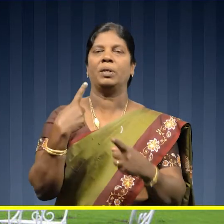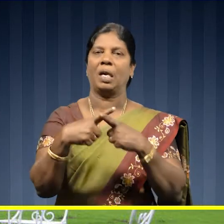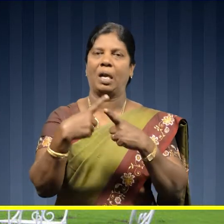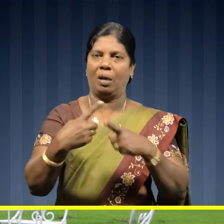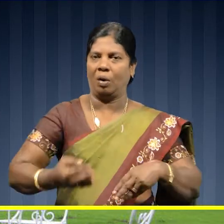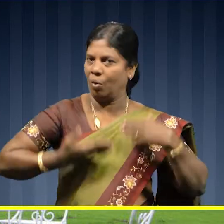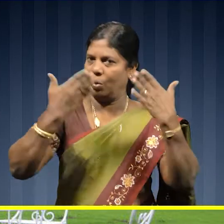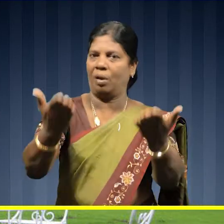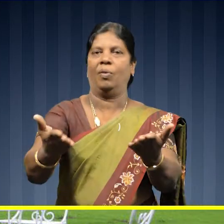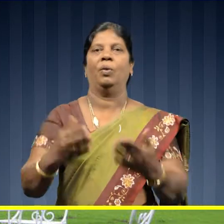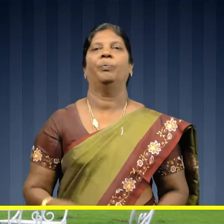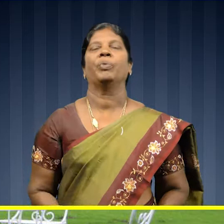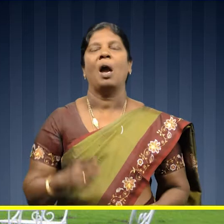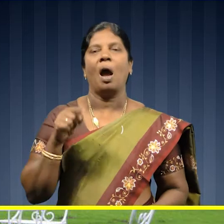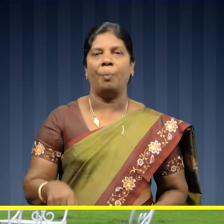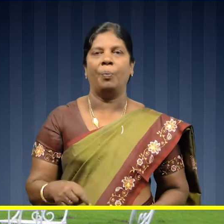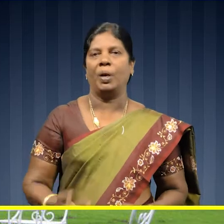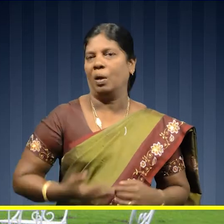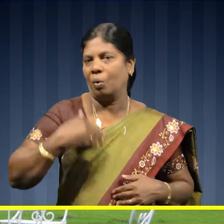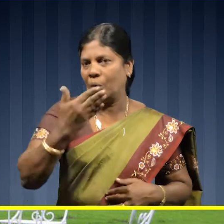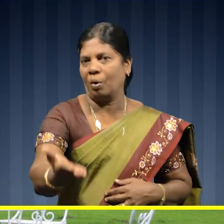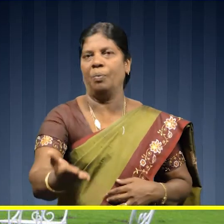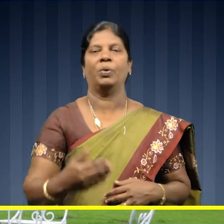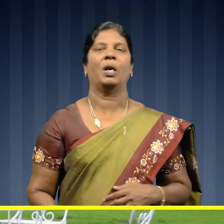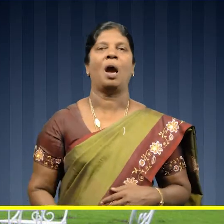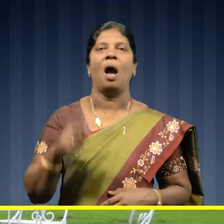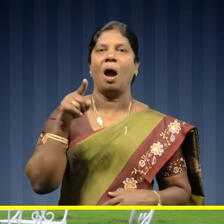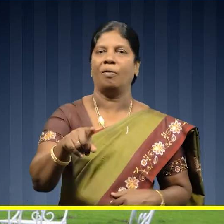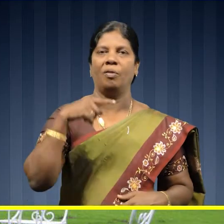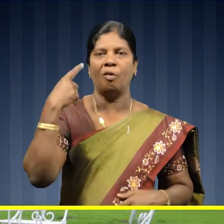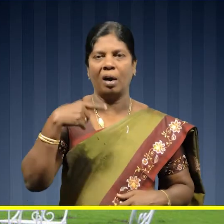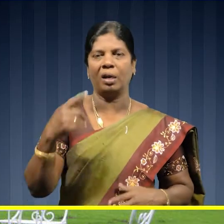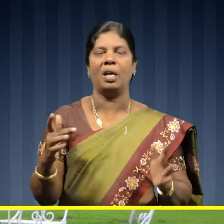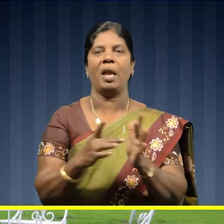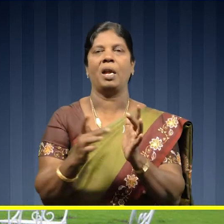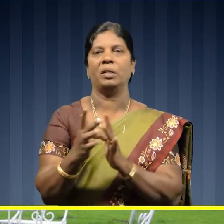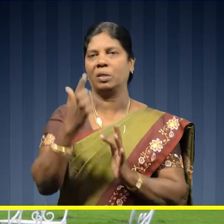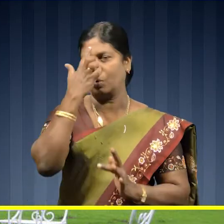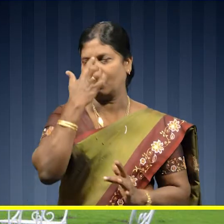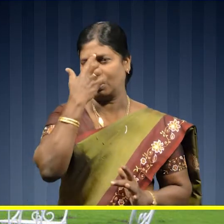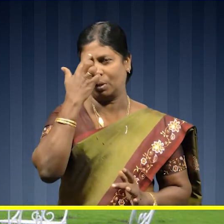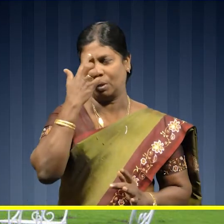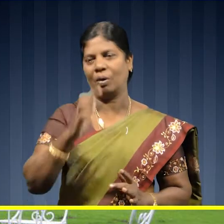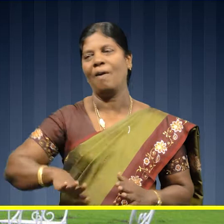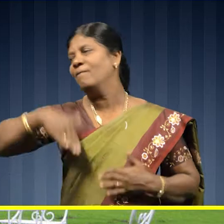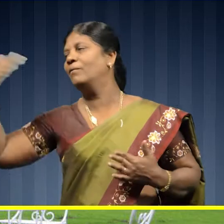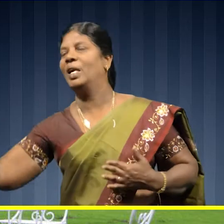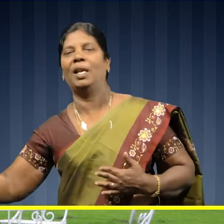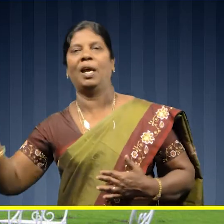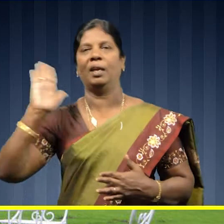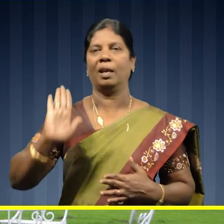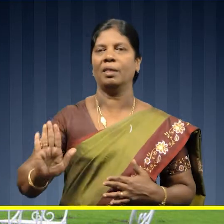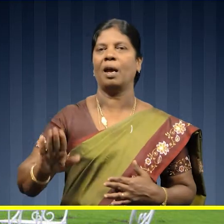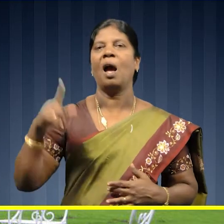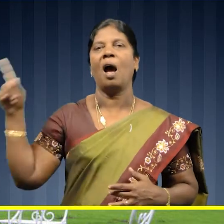குறித்த கணக்கை அவன் ஒப்புவிக்க வேண்டும். அப்படி அவன் ஒப்புவிக்கும் போது அவனுடைய வாழ்க்கை இயேசு கிறிஸ்துவுக்கு